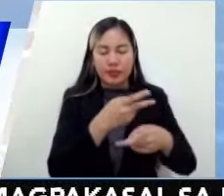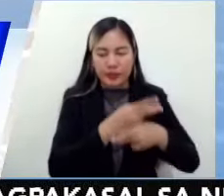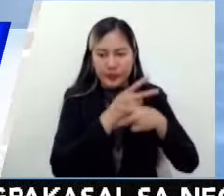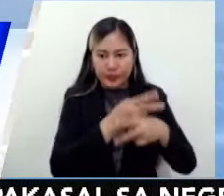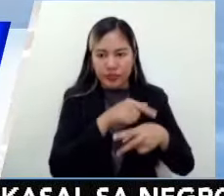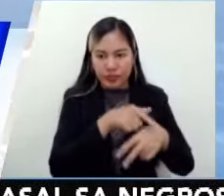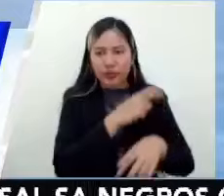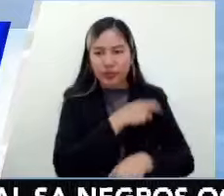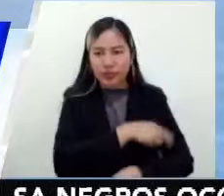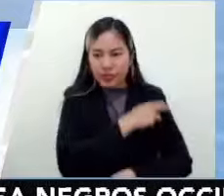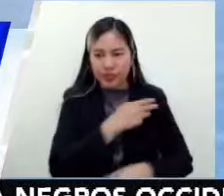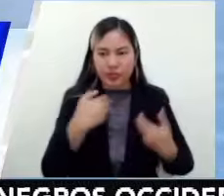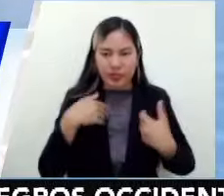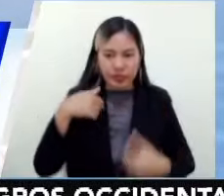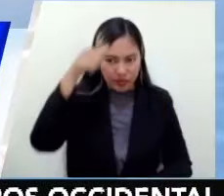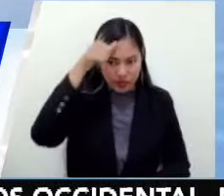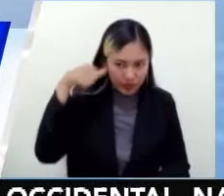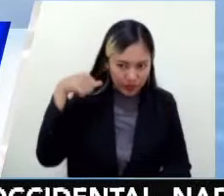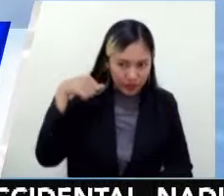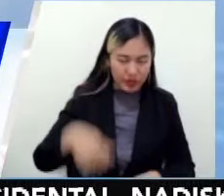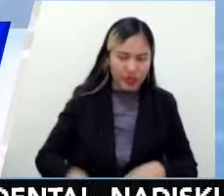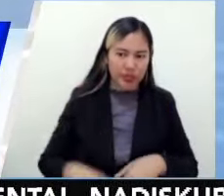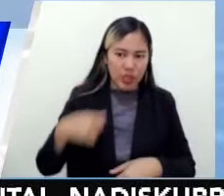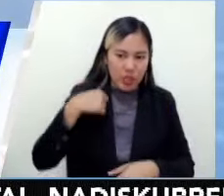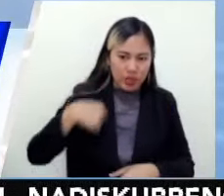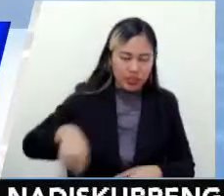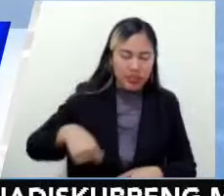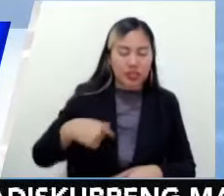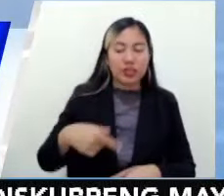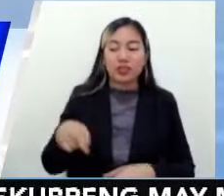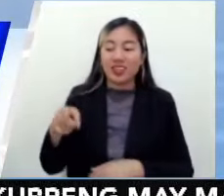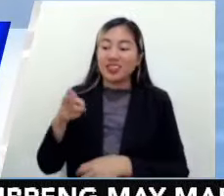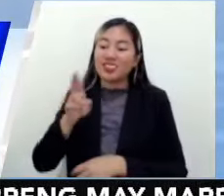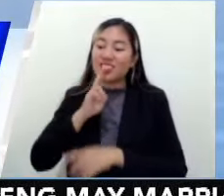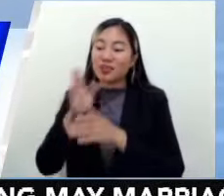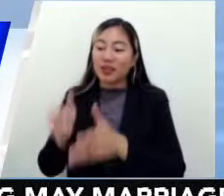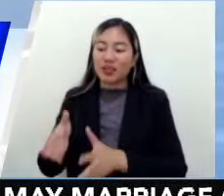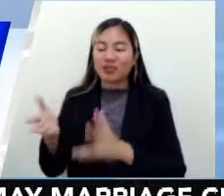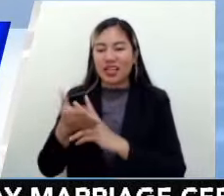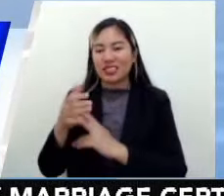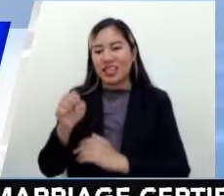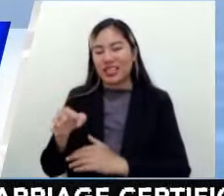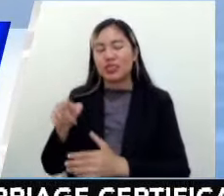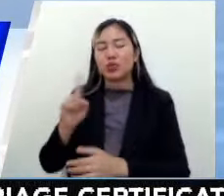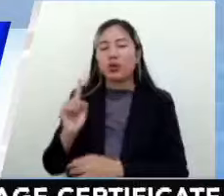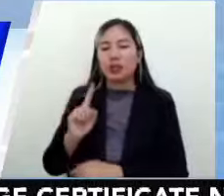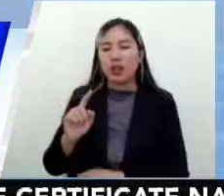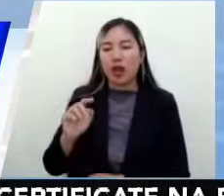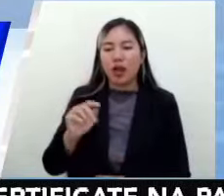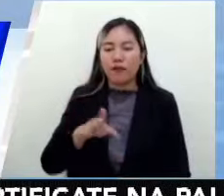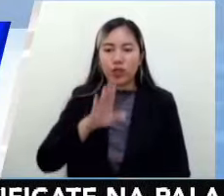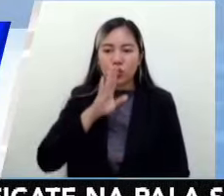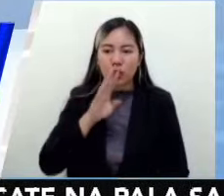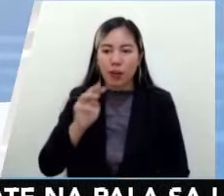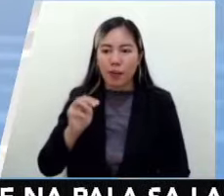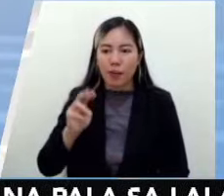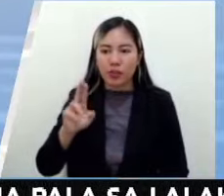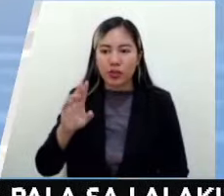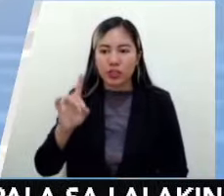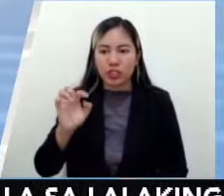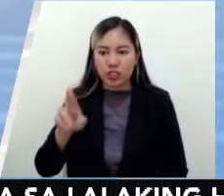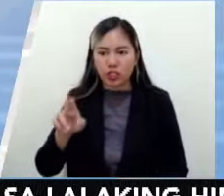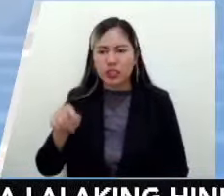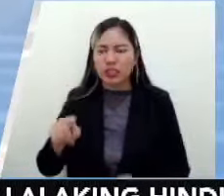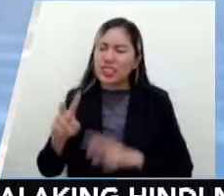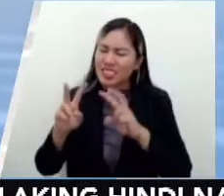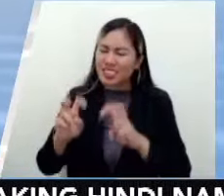braso. Mahaharap ang suspect sa reklamong frustrated murder. Inaalam pa ang motibo niya sa tangkang pagpatay sa kapatid. Wala